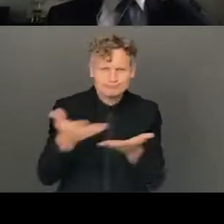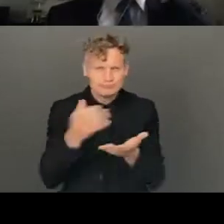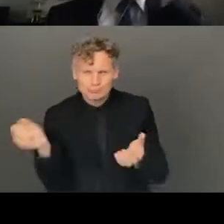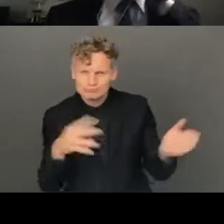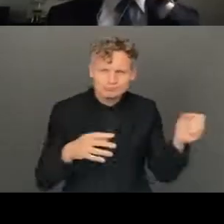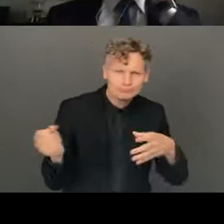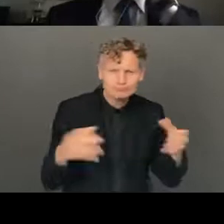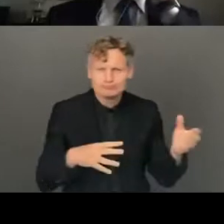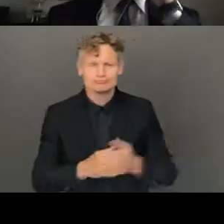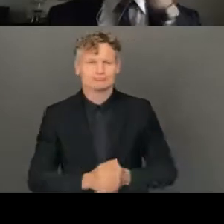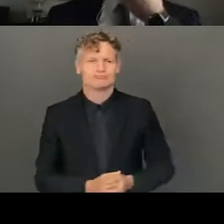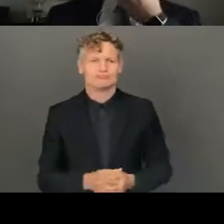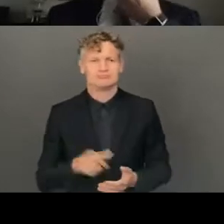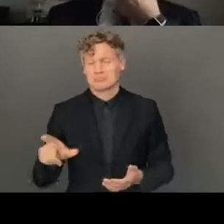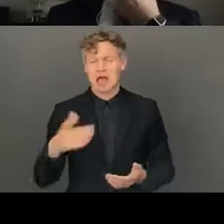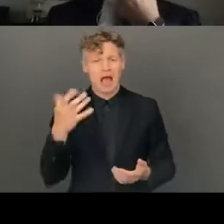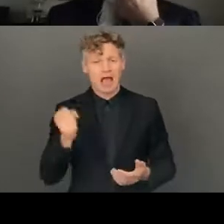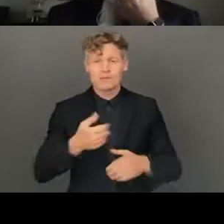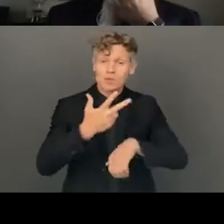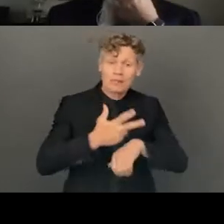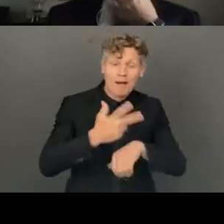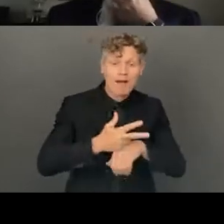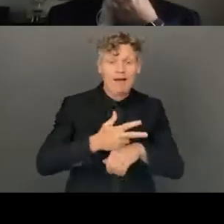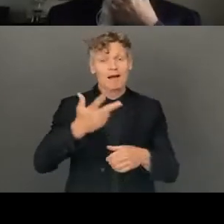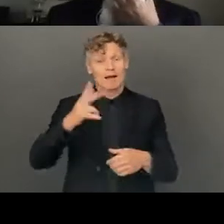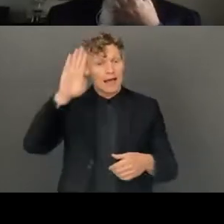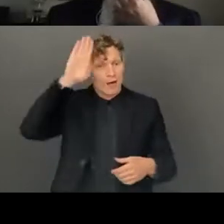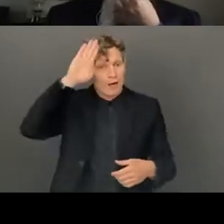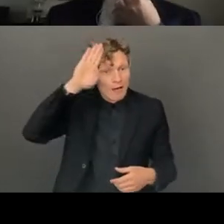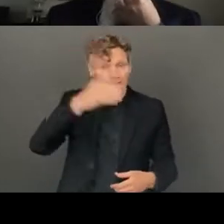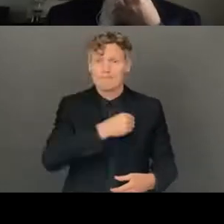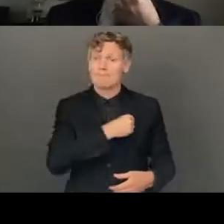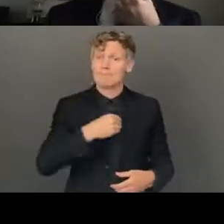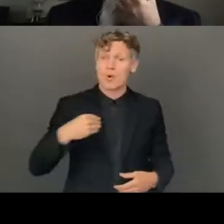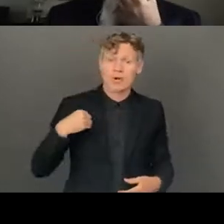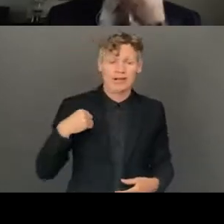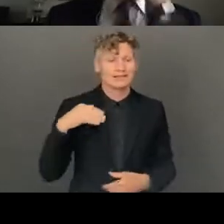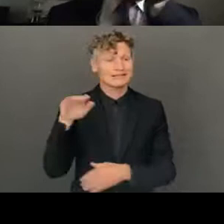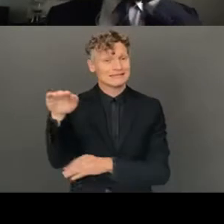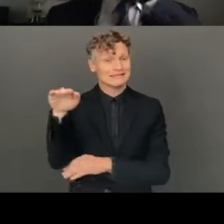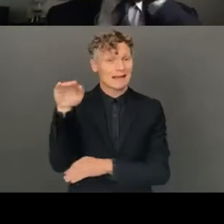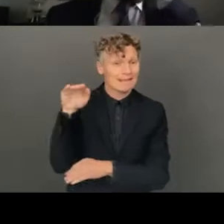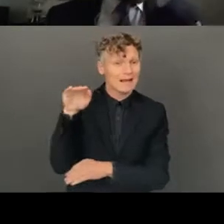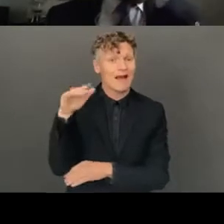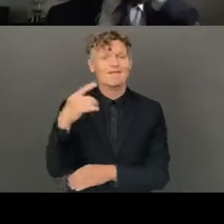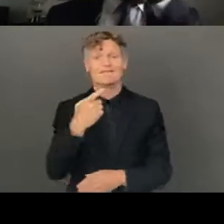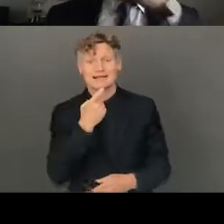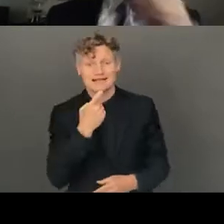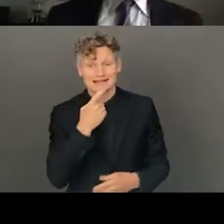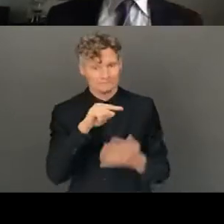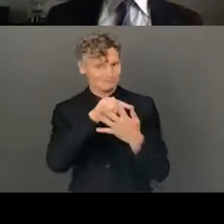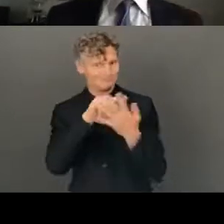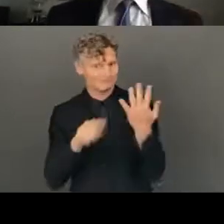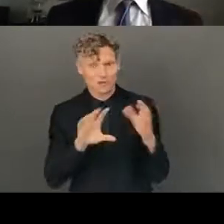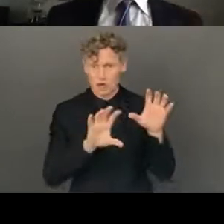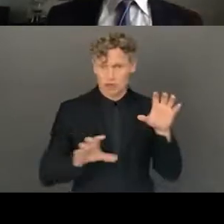conférence axée le bureau de Guatemala, Irak, Bologne, Zambie et la Finlande voulaient choisir des